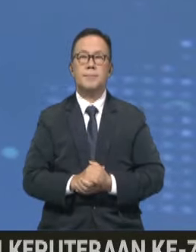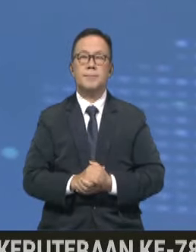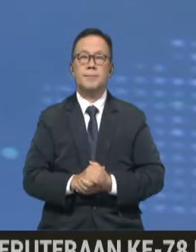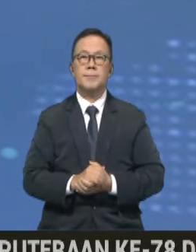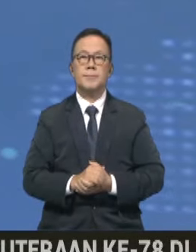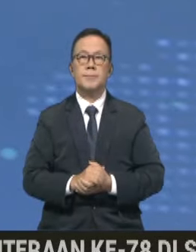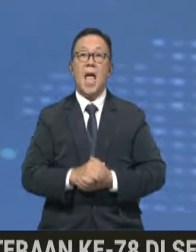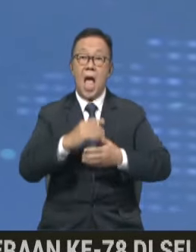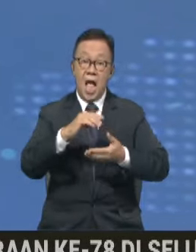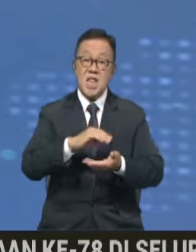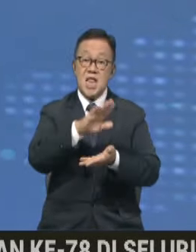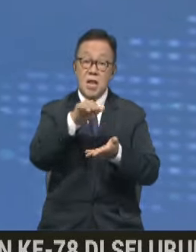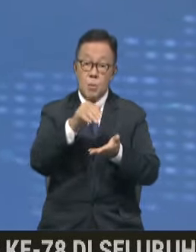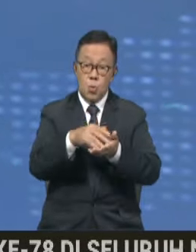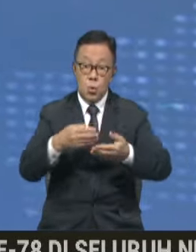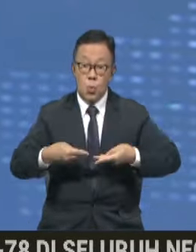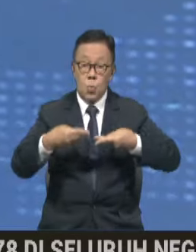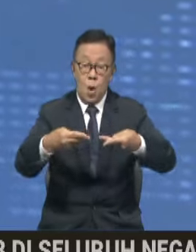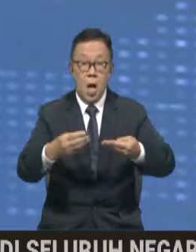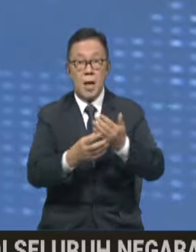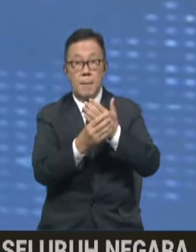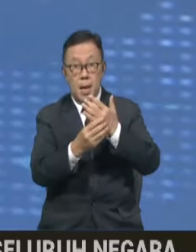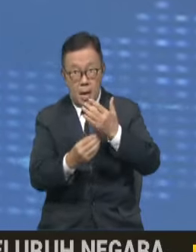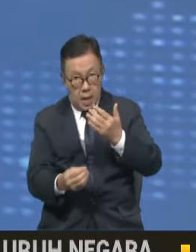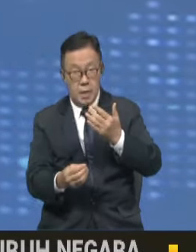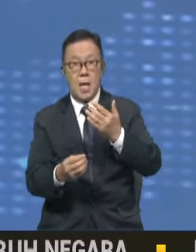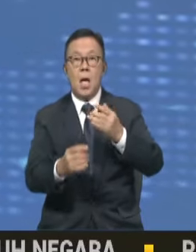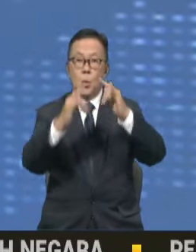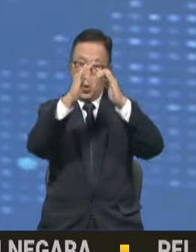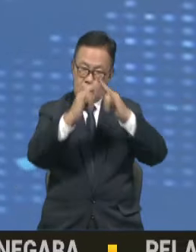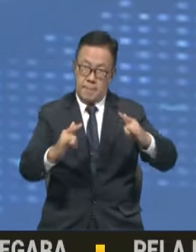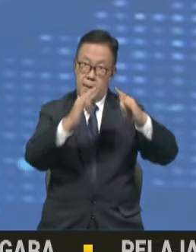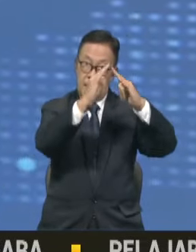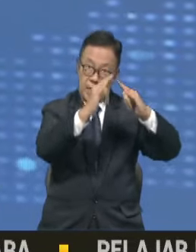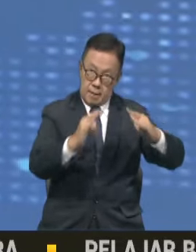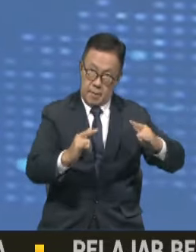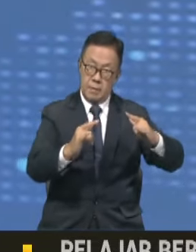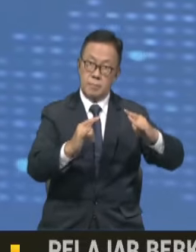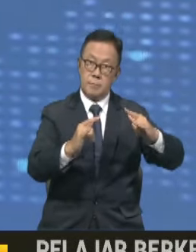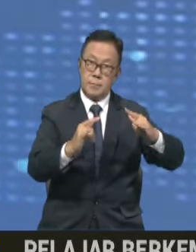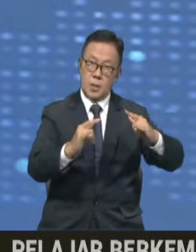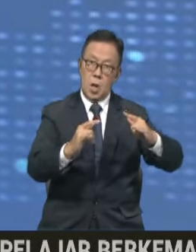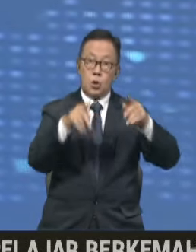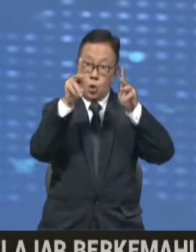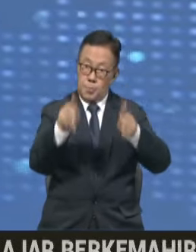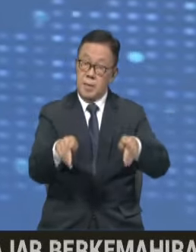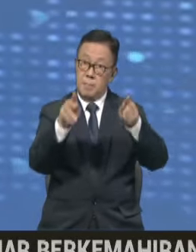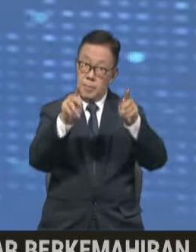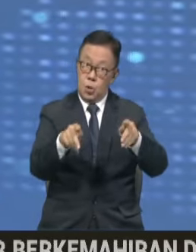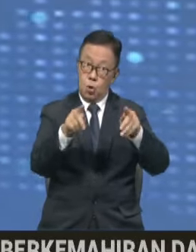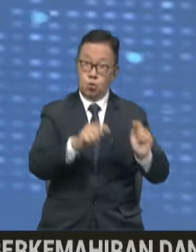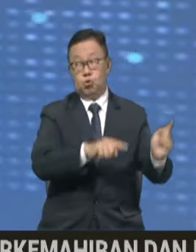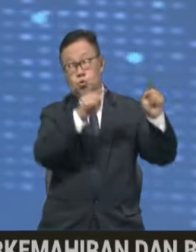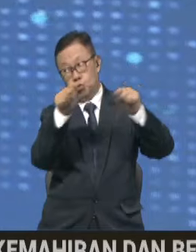Pusat Pendermaan Darah di Jabatan Perkhidmatan Makmal akan mengadakan kempen-kempen derma darah. Orang ramai diseru untuk menyertai